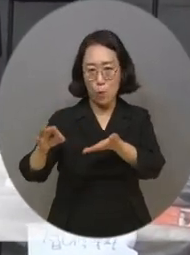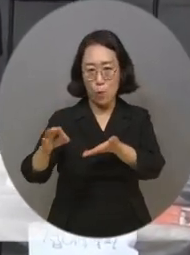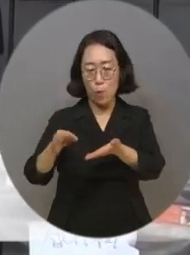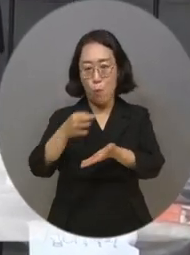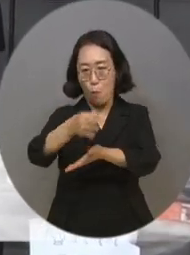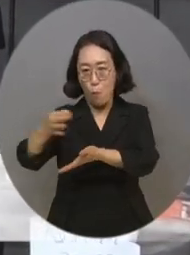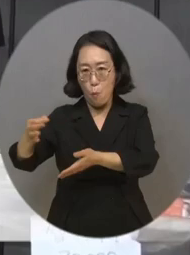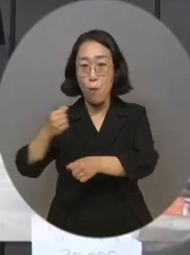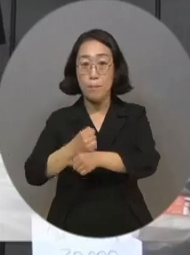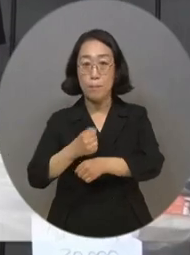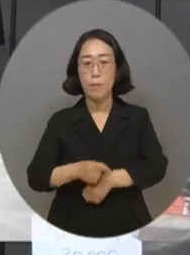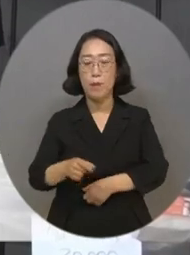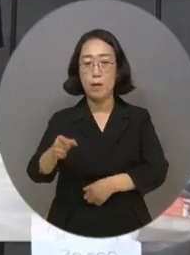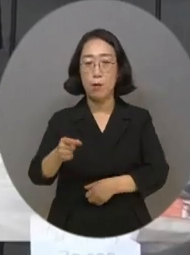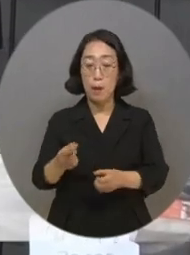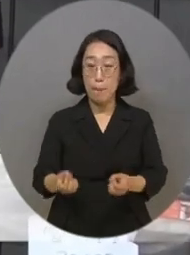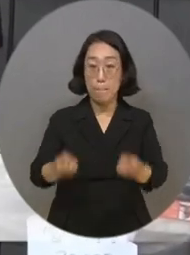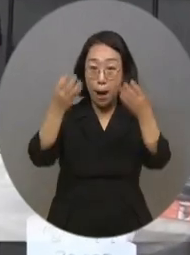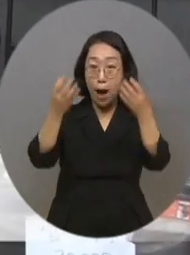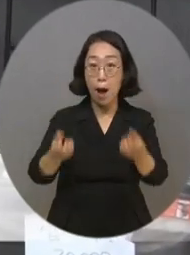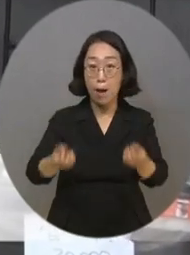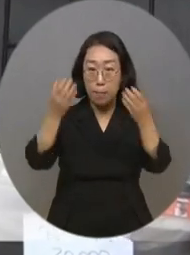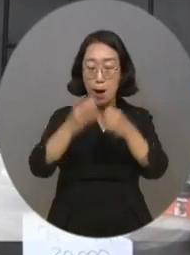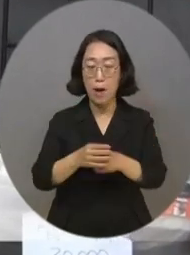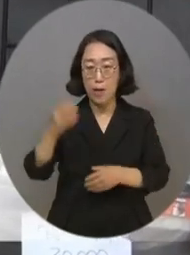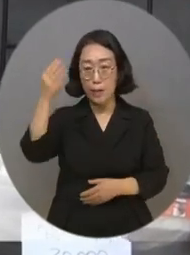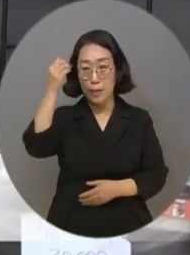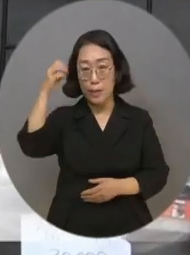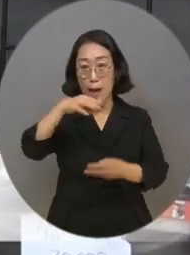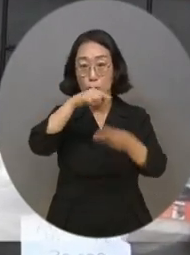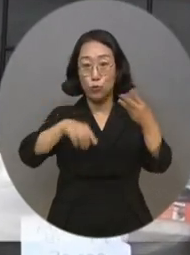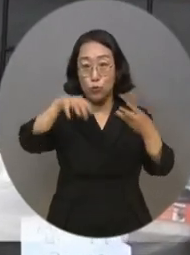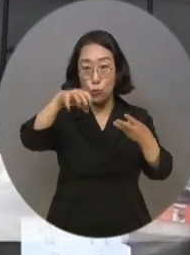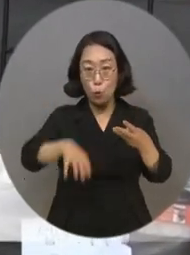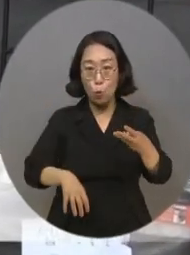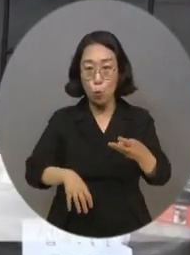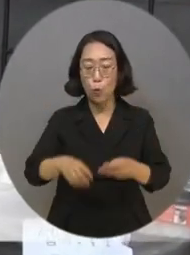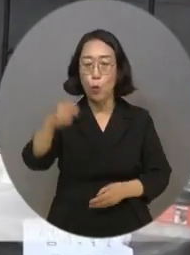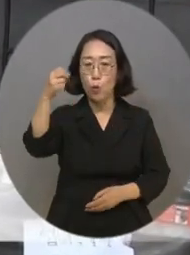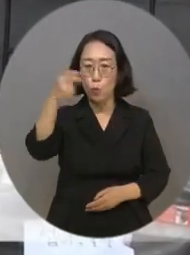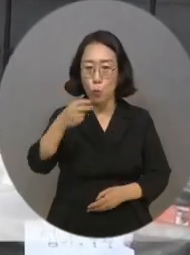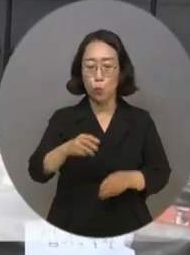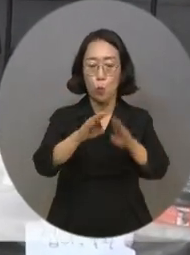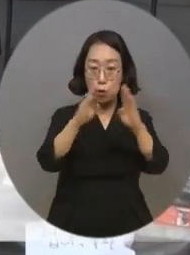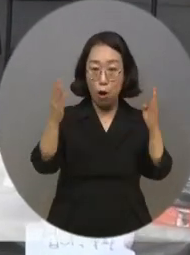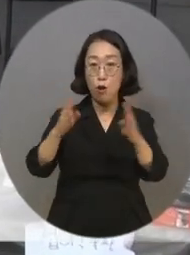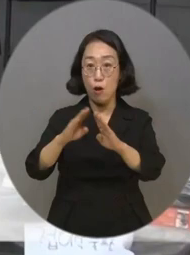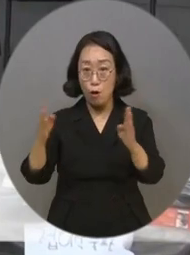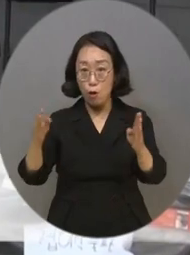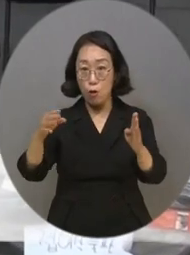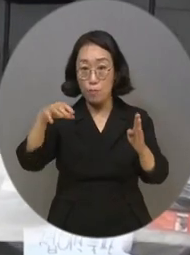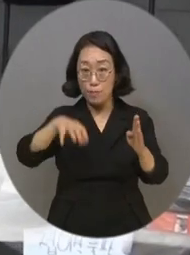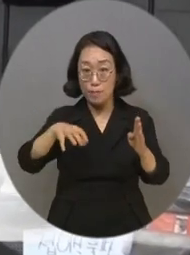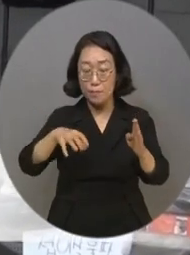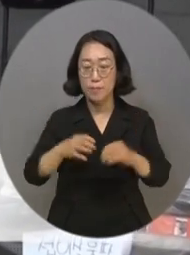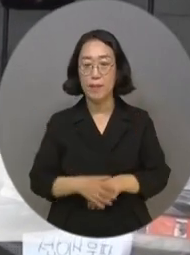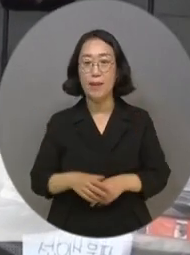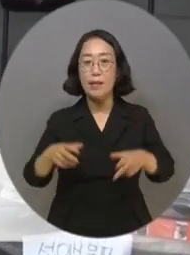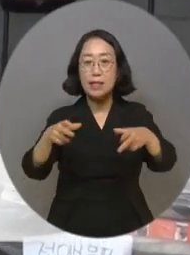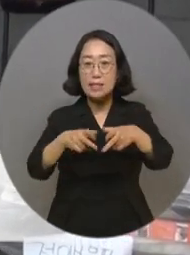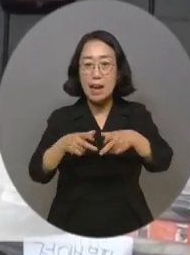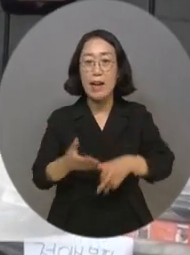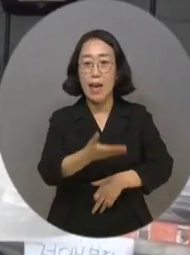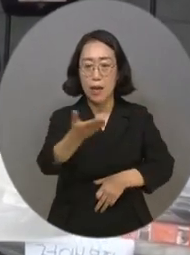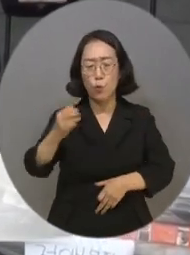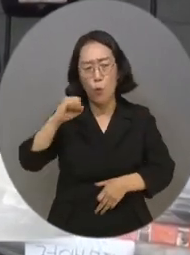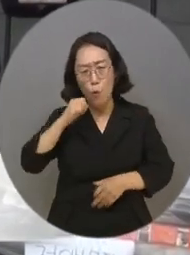하여튼 이러한 그 행사들이 앞으로 양주에서 자주 이렇게 개최되고 해서 우리 장애인들이나